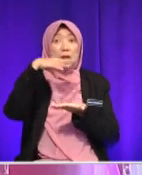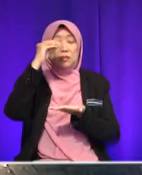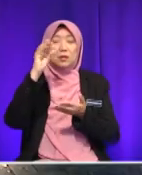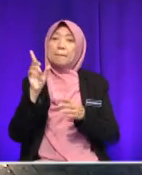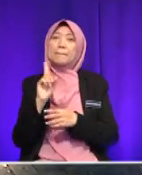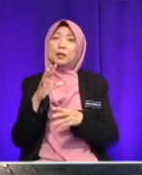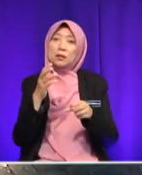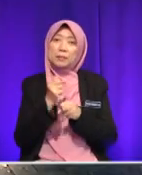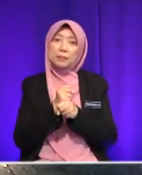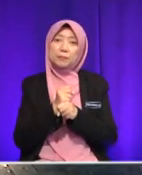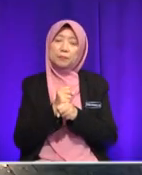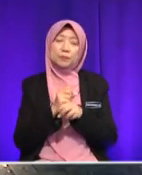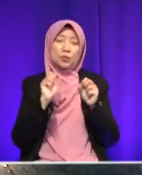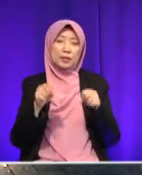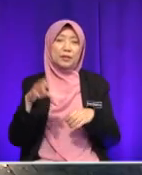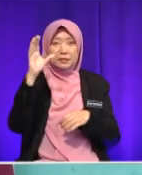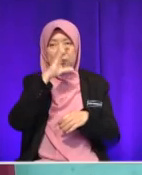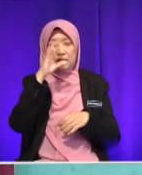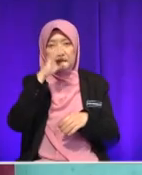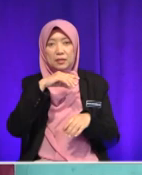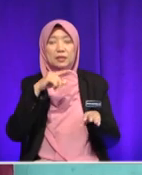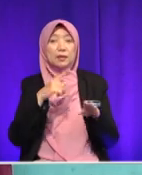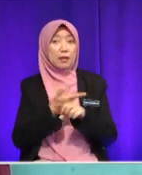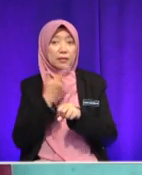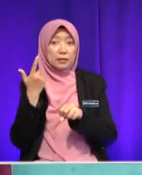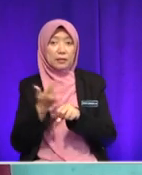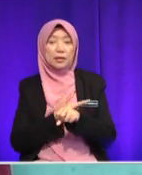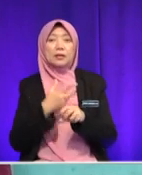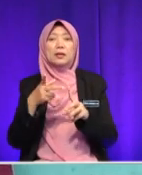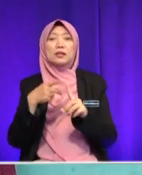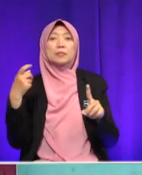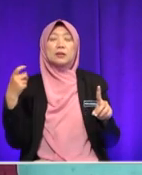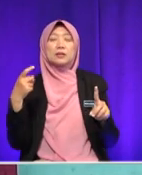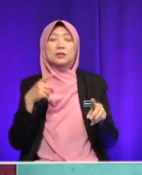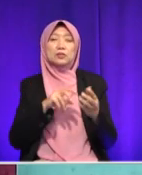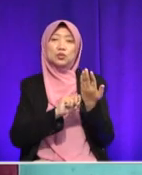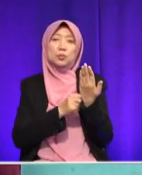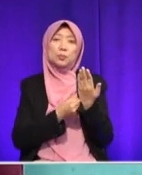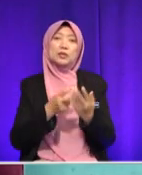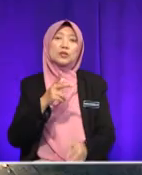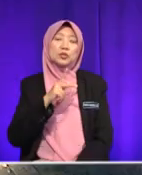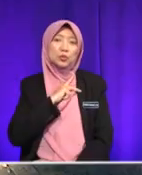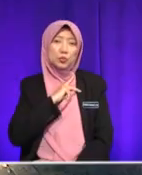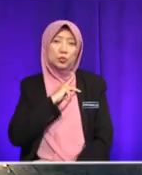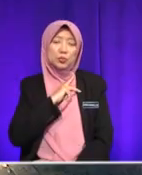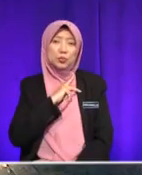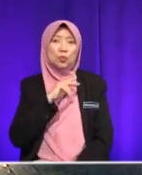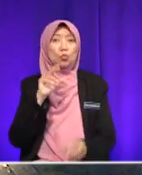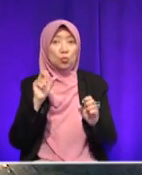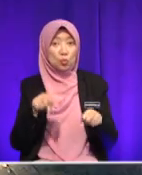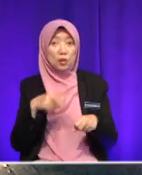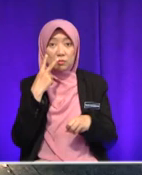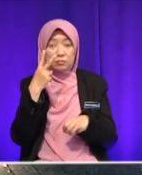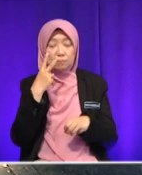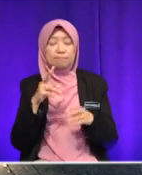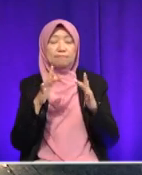Okey, sebenarnya anda boleh mencari latihan-latihan ini daripada Sumberku. Sumberku, murid-murid boleh ke pautan yang tertera